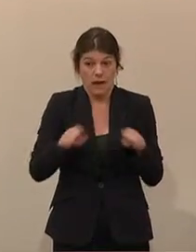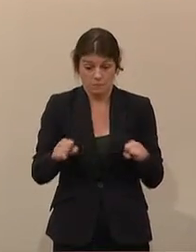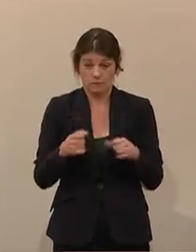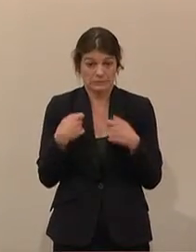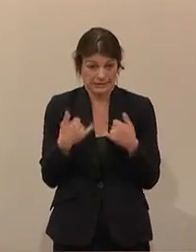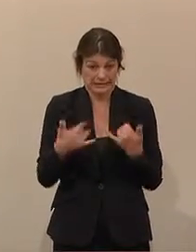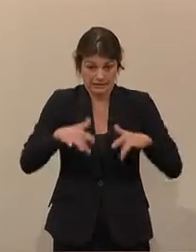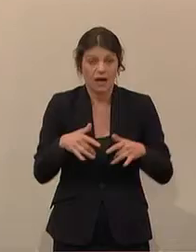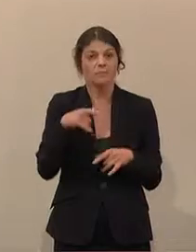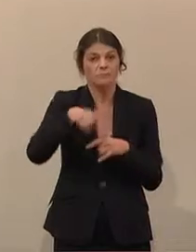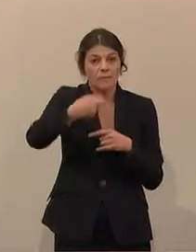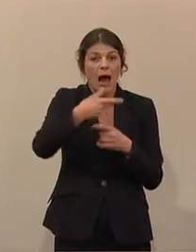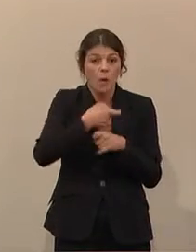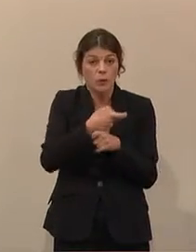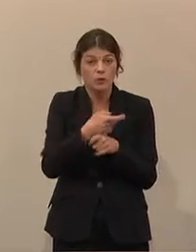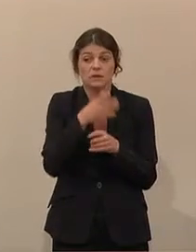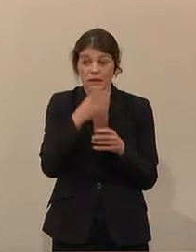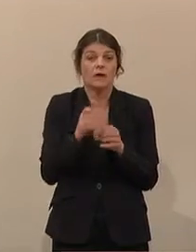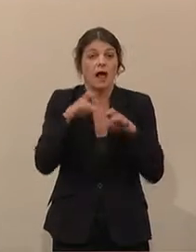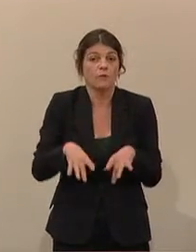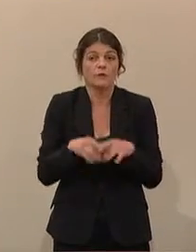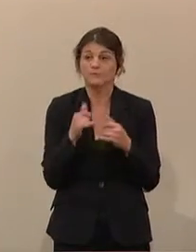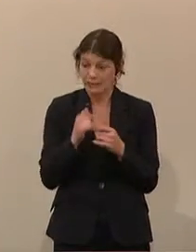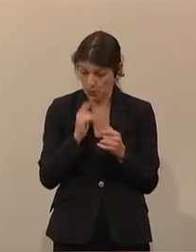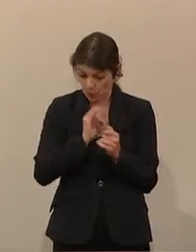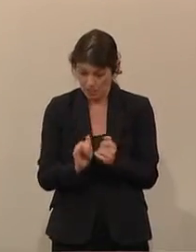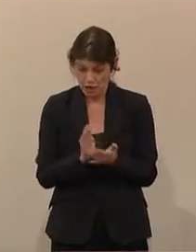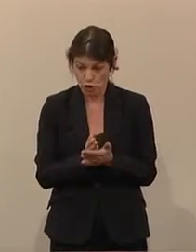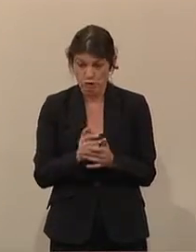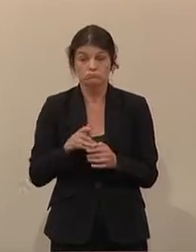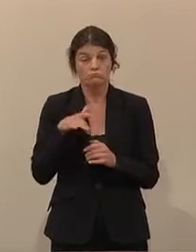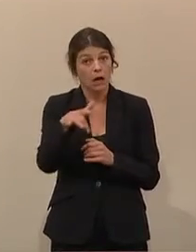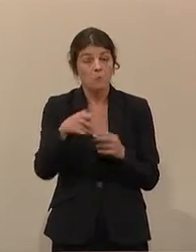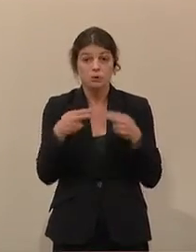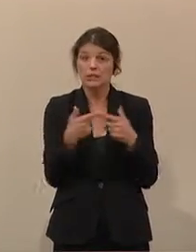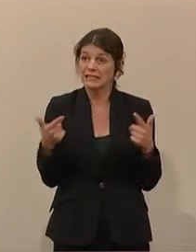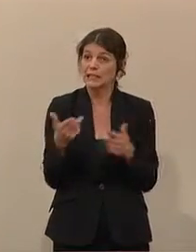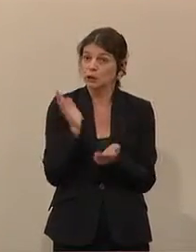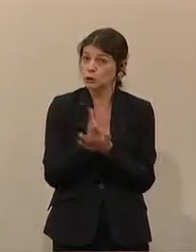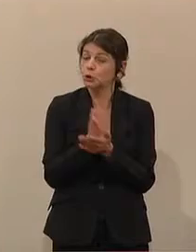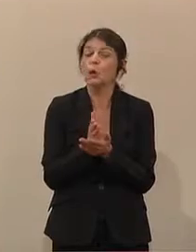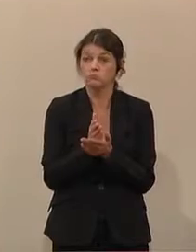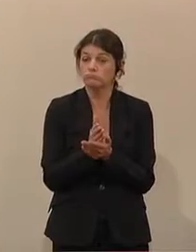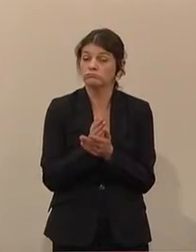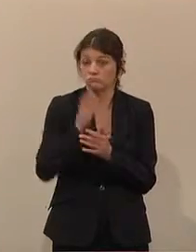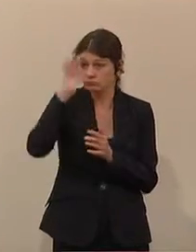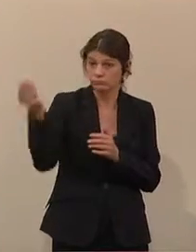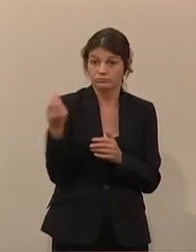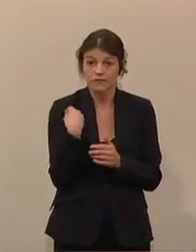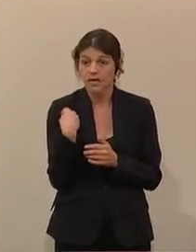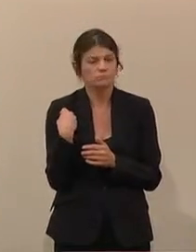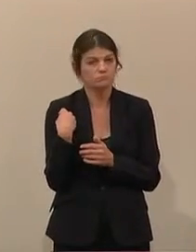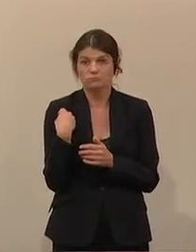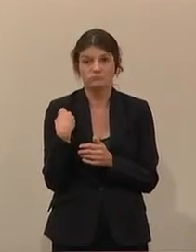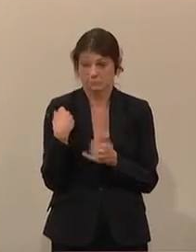dieses Jahr im August aus. Wir haben bereits Juni, mehrere Bundesländer haben uns bereits kommuniziert, dass es noch